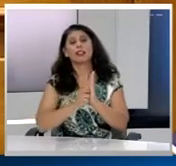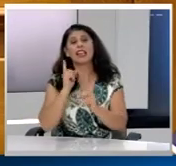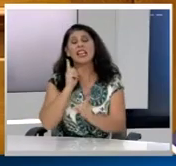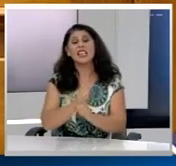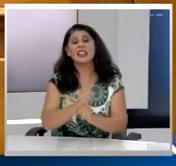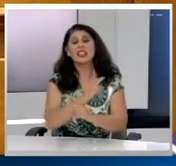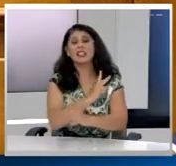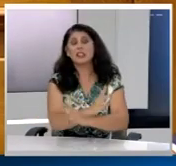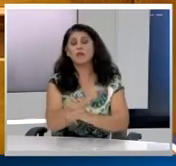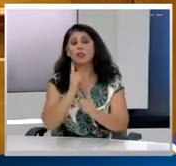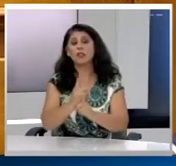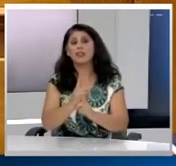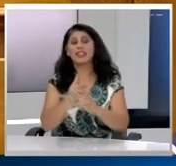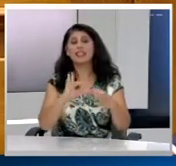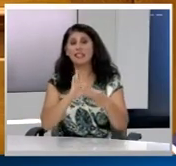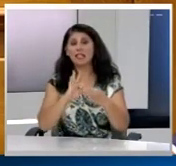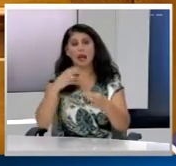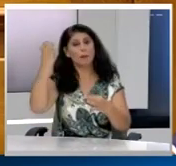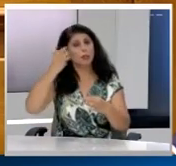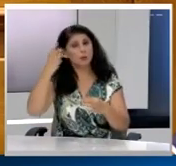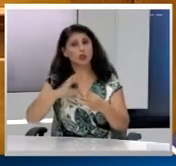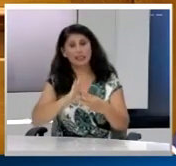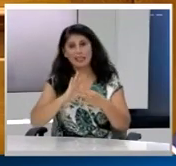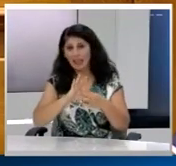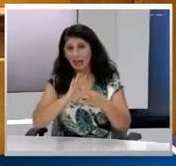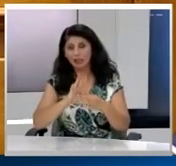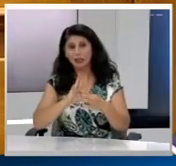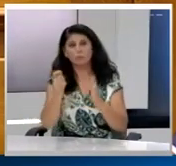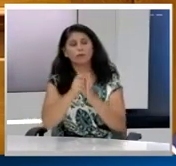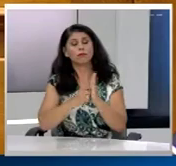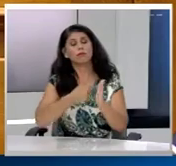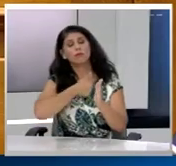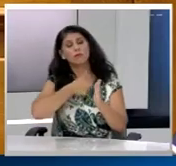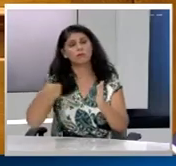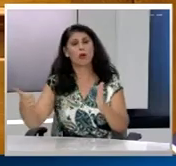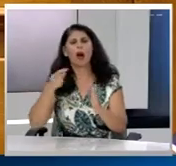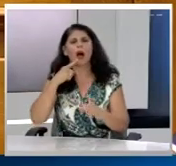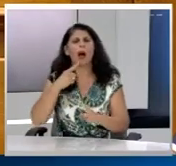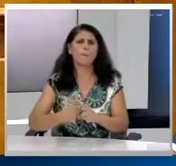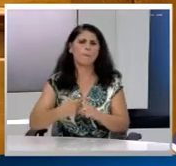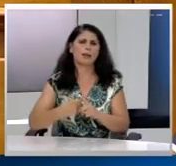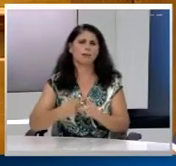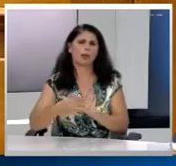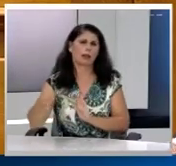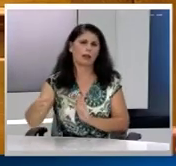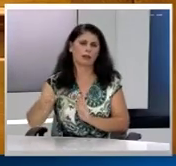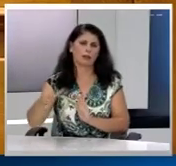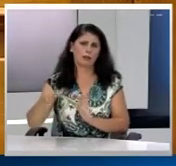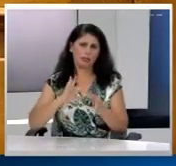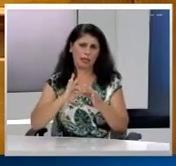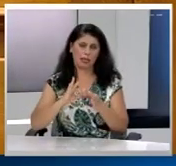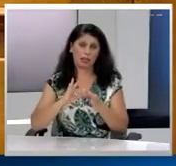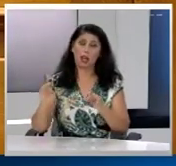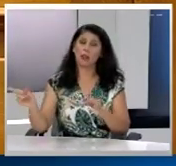ειδικοί σύμβουλοι, ειδικοί συνεργάτες, επιστημονικοί συνεργάτες, απογράφονταν μόνο οι απλοί μετακλητοί,